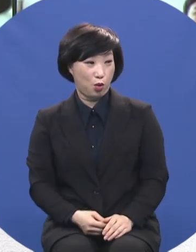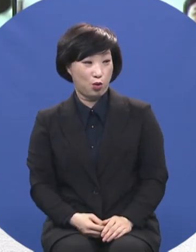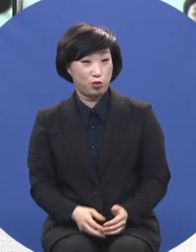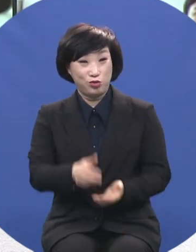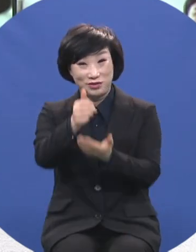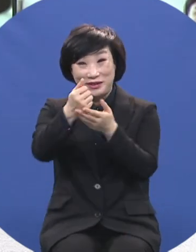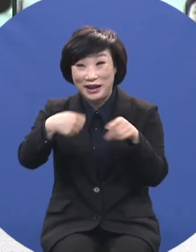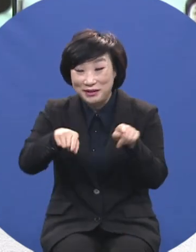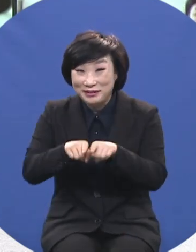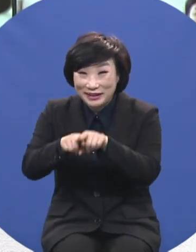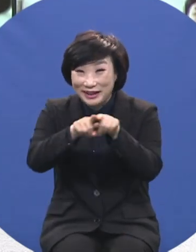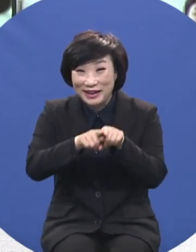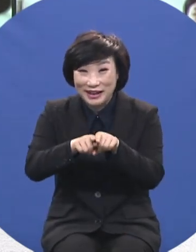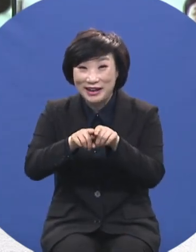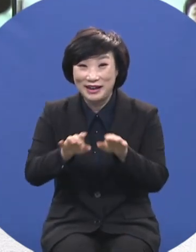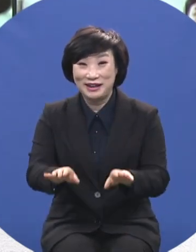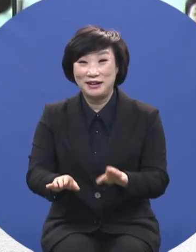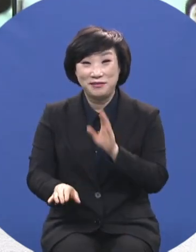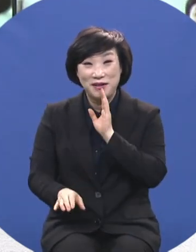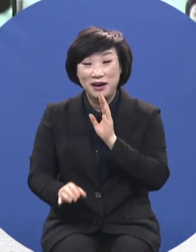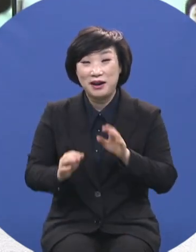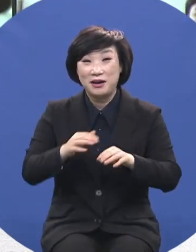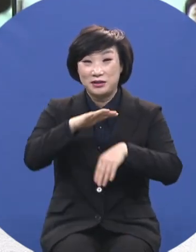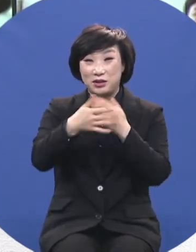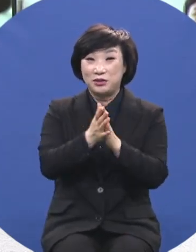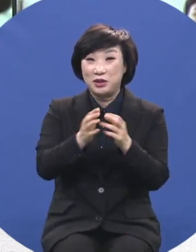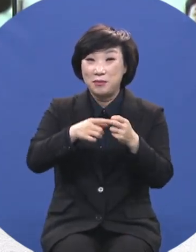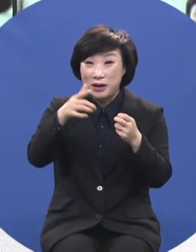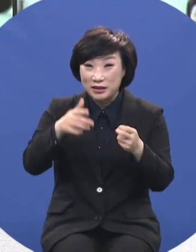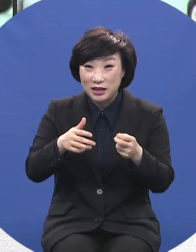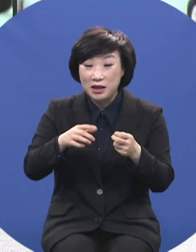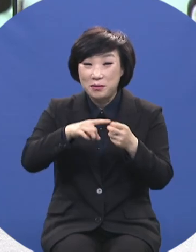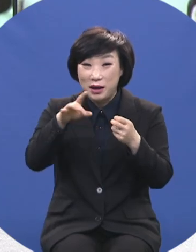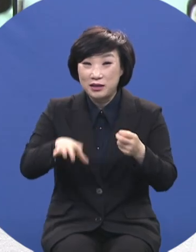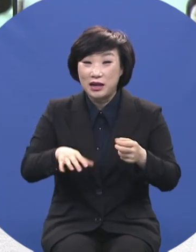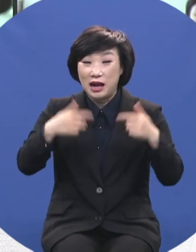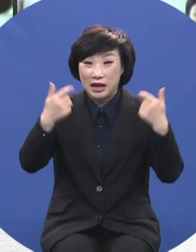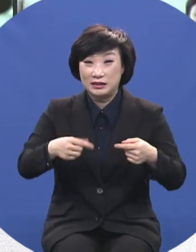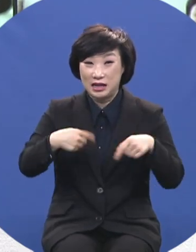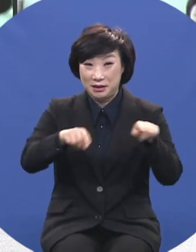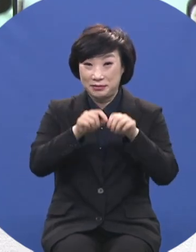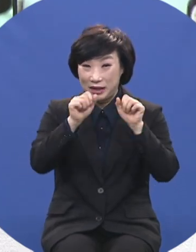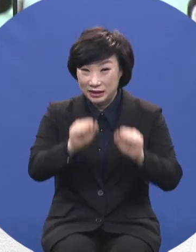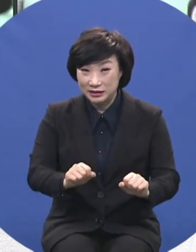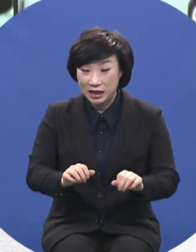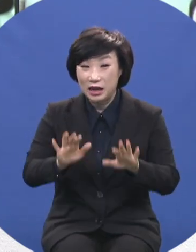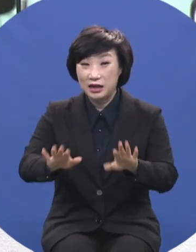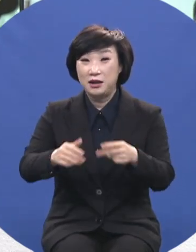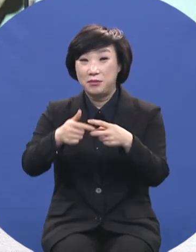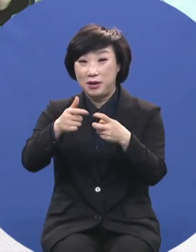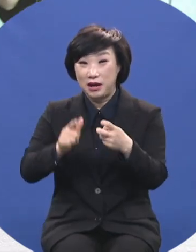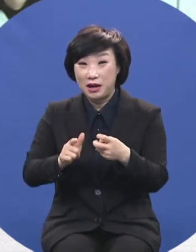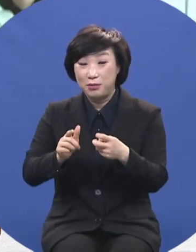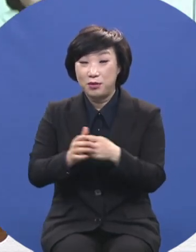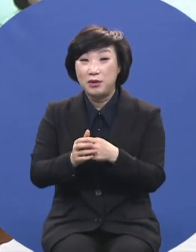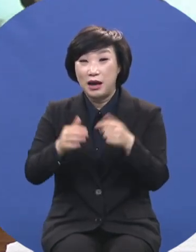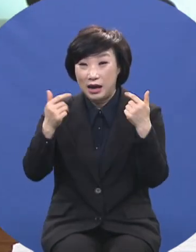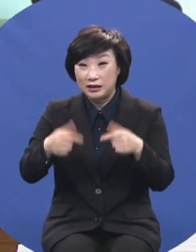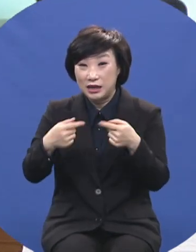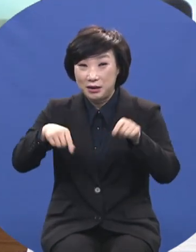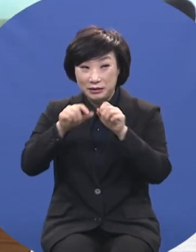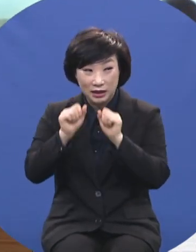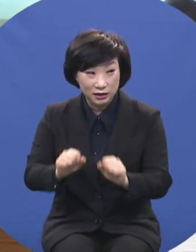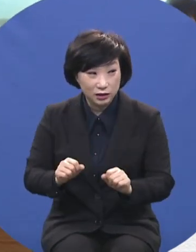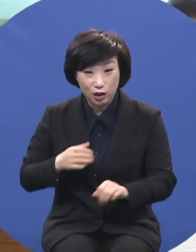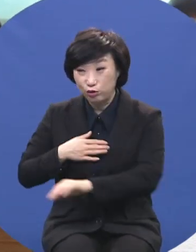함께하사. 마태복음에도 항상 함께 있으리라. 여기 마가복음에도 함께하사.